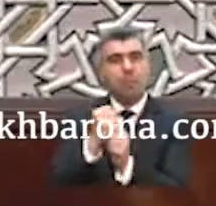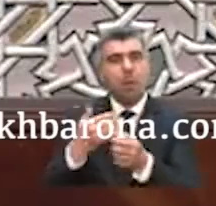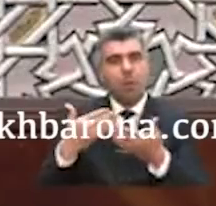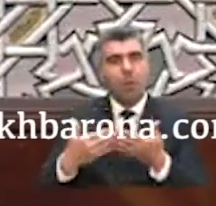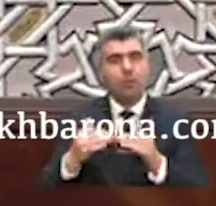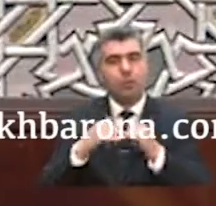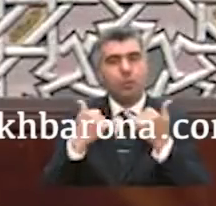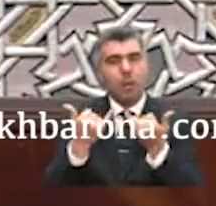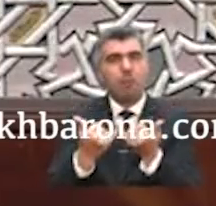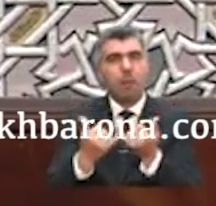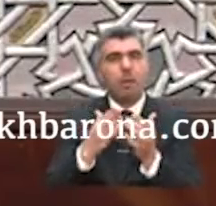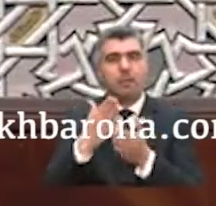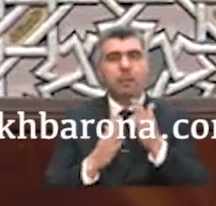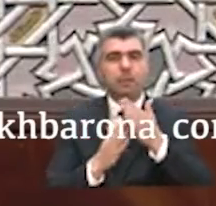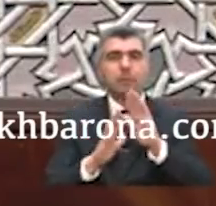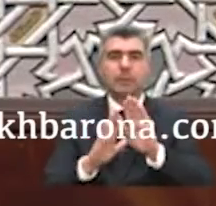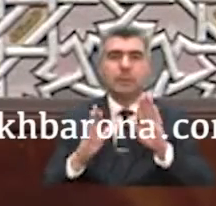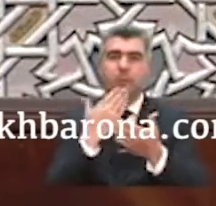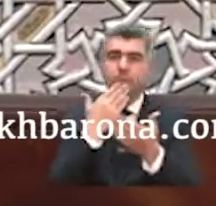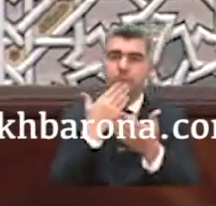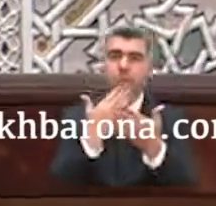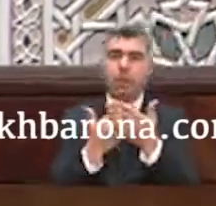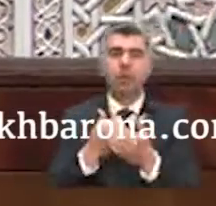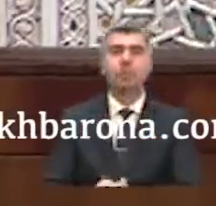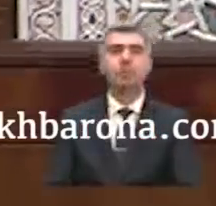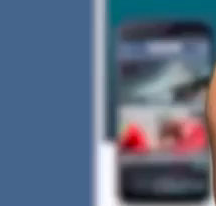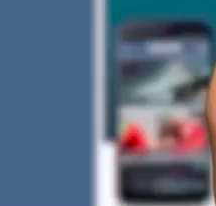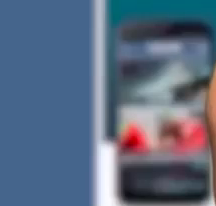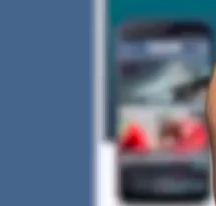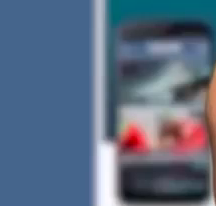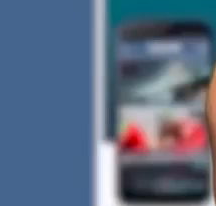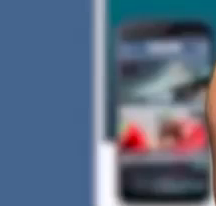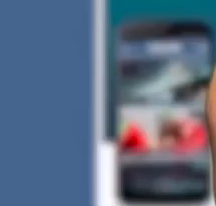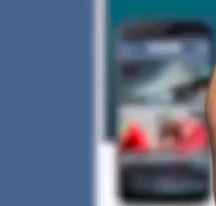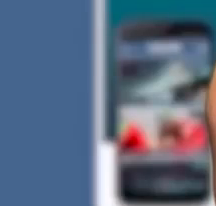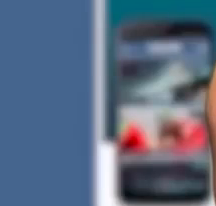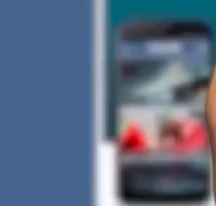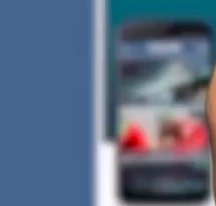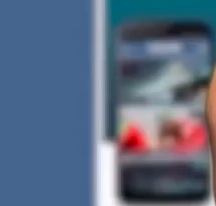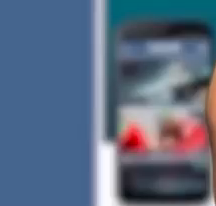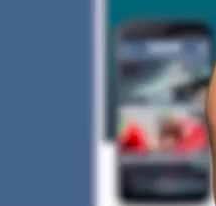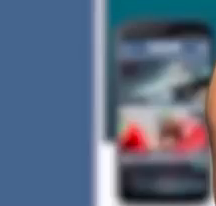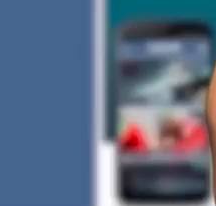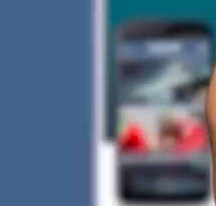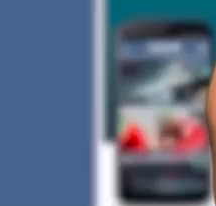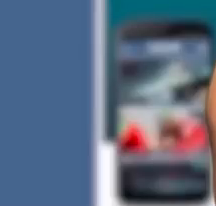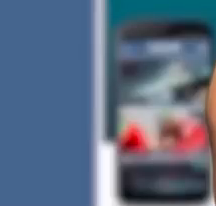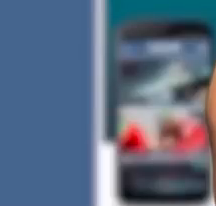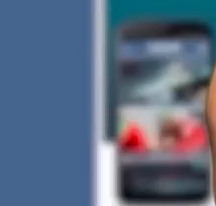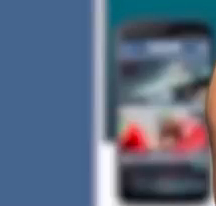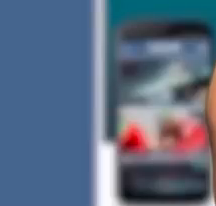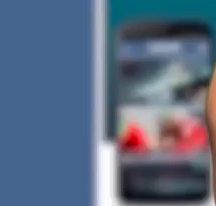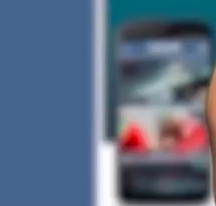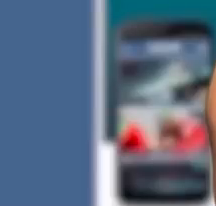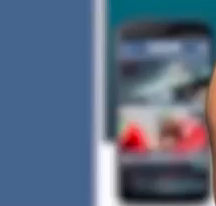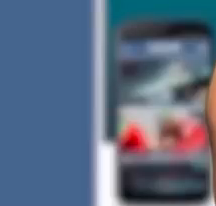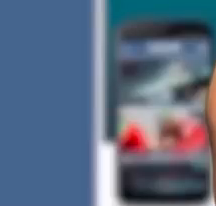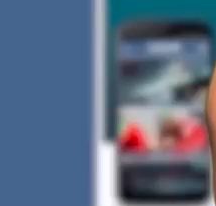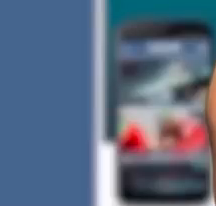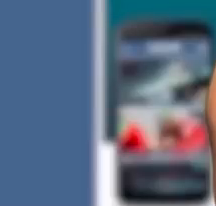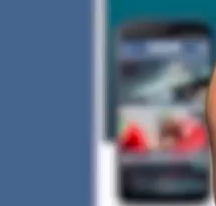هذه الجلسه. شكرا للجميع ورفعت الجلسه. قبل ما تخرجوا ما تنساوش تابوناو معنا في لاشين يوتيوب